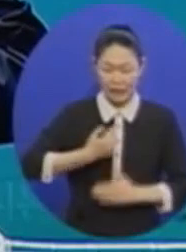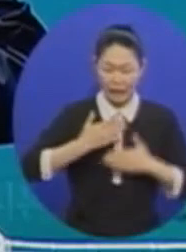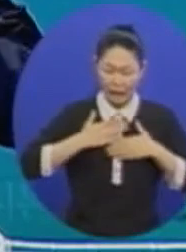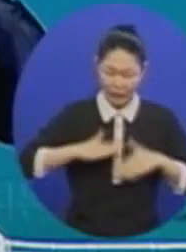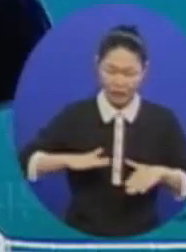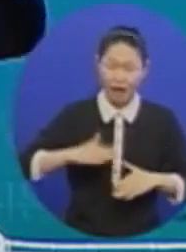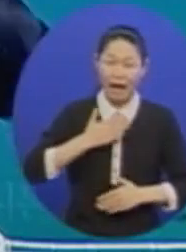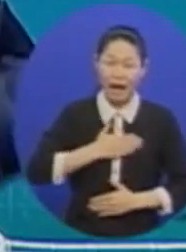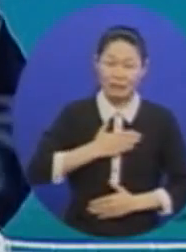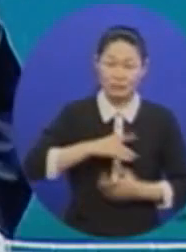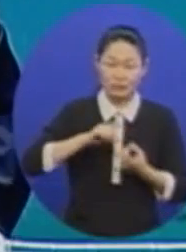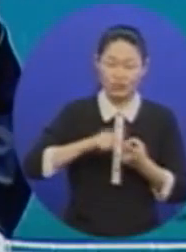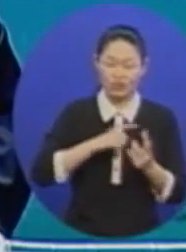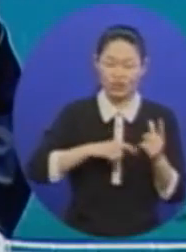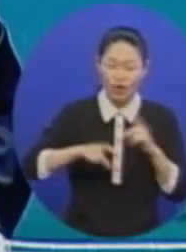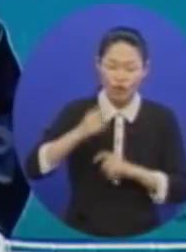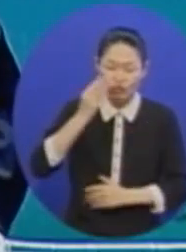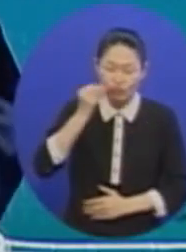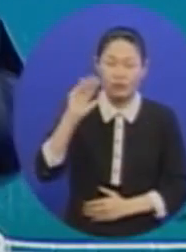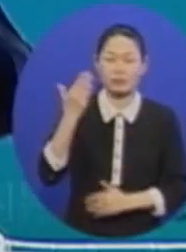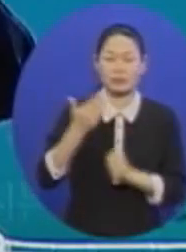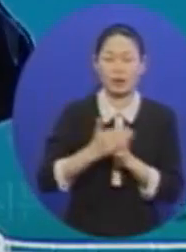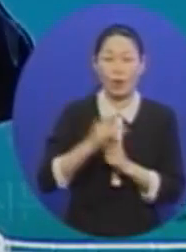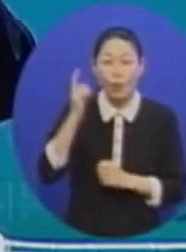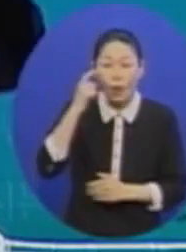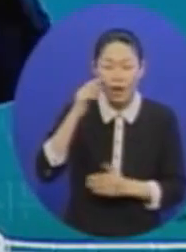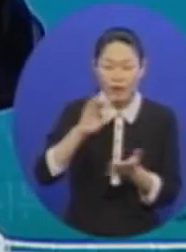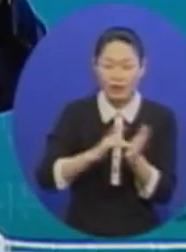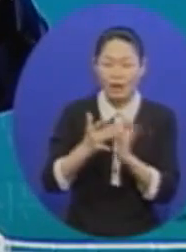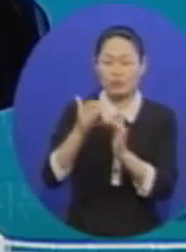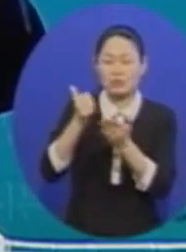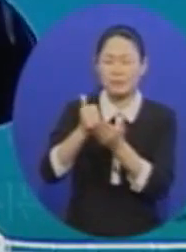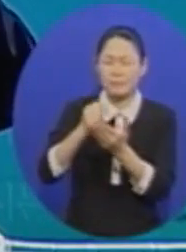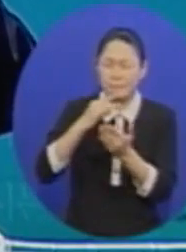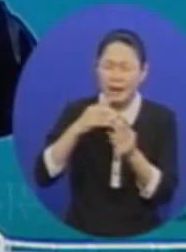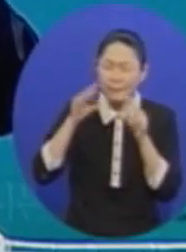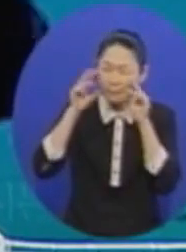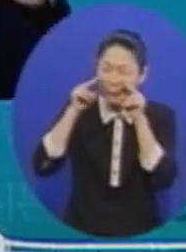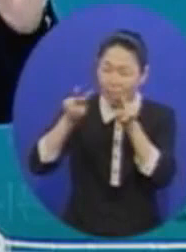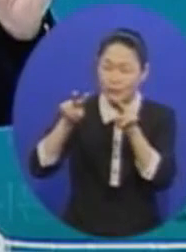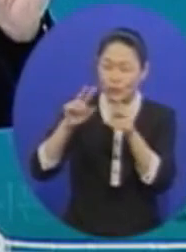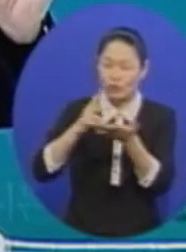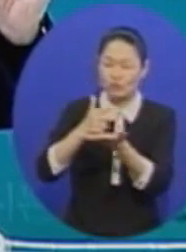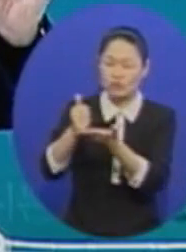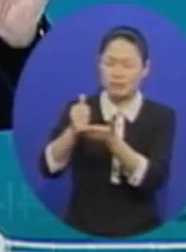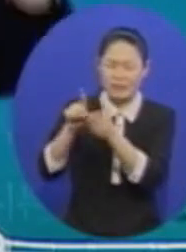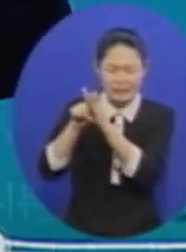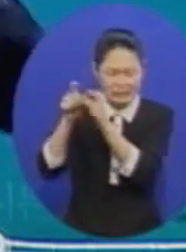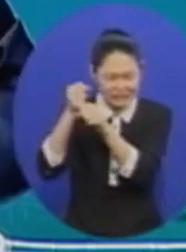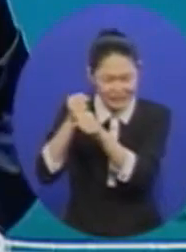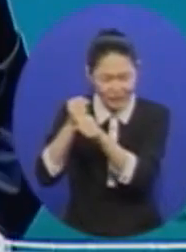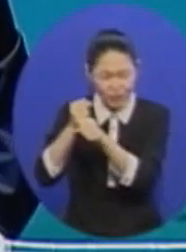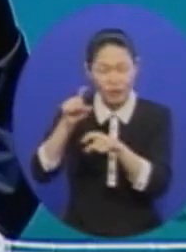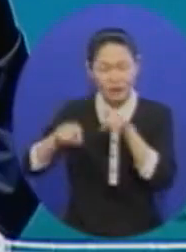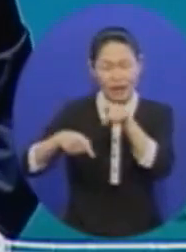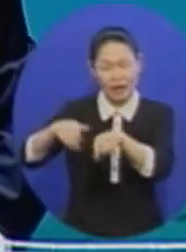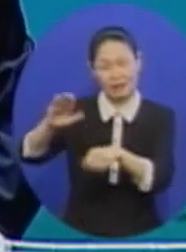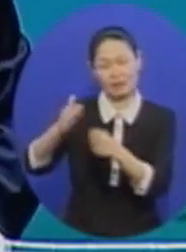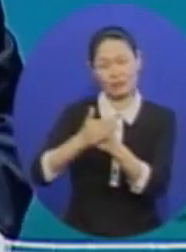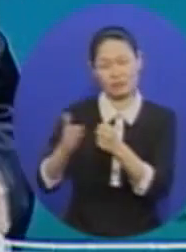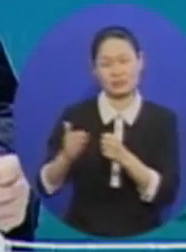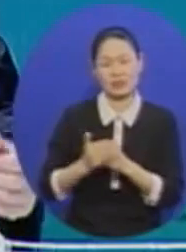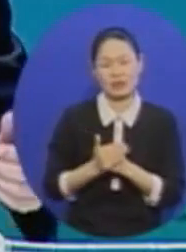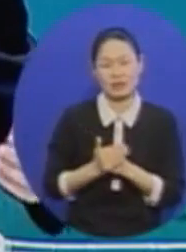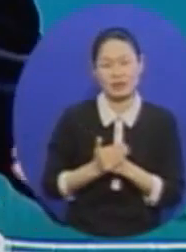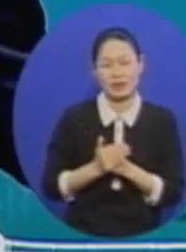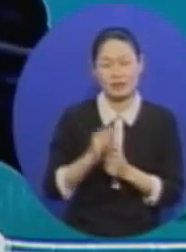아는 사람이 더 윤하 되니까 예수님만 바라보고 주님께만 의지하고 나가니까 그래서